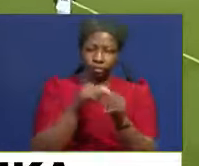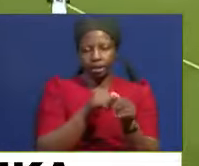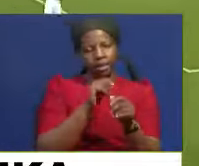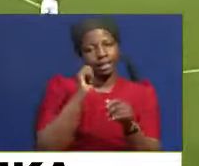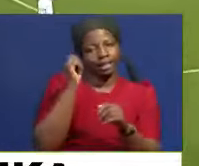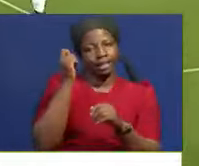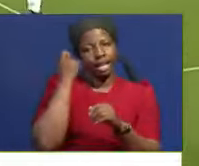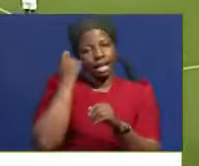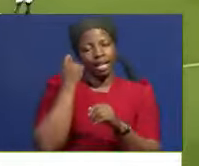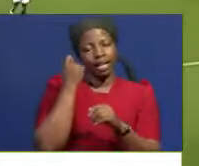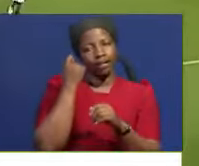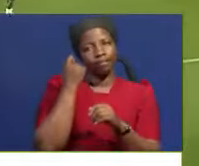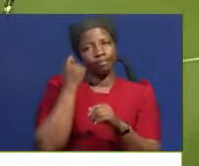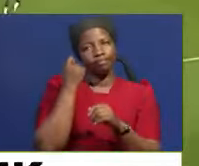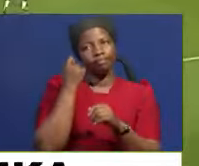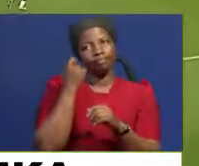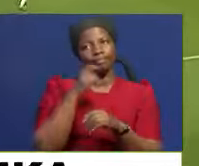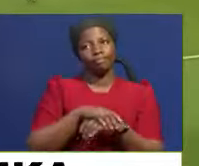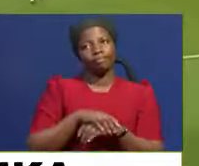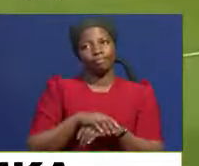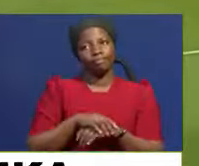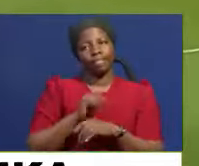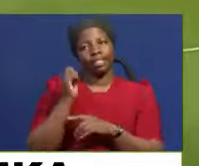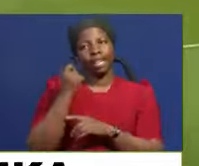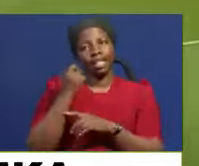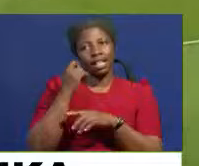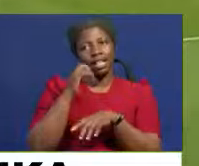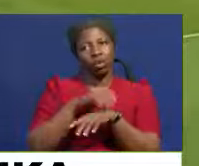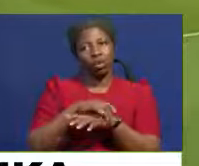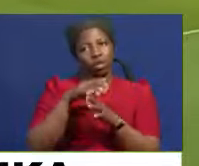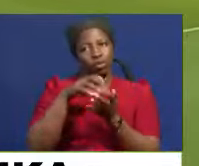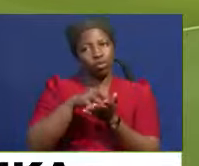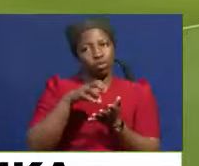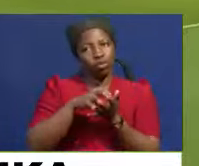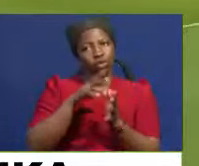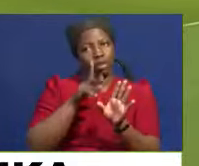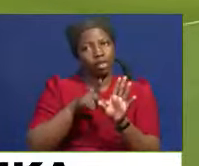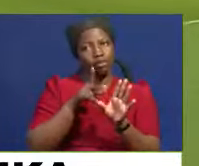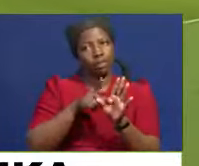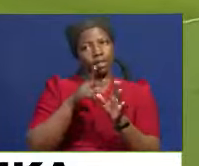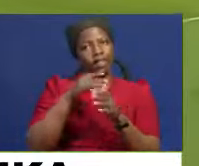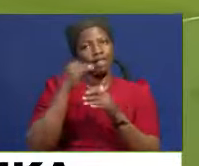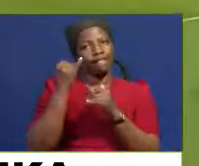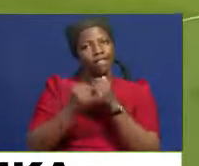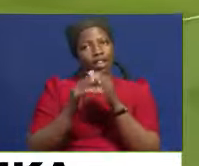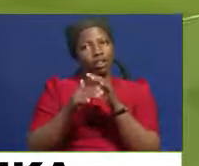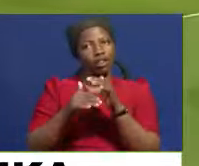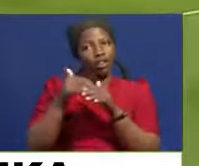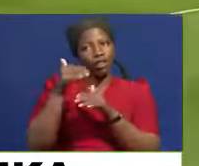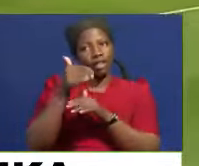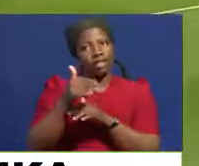katika kinyang'anyiro hicho. Hata hivyo, Kenya ilijihakikishia nafasi ya kushiriki fainali zijazo za kombe la bara Afrika mwaka